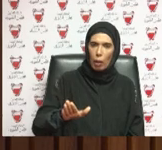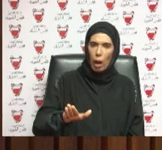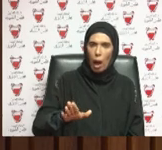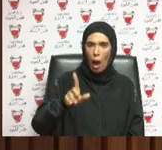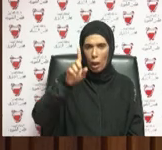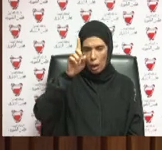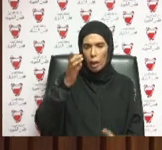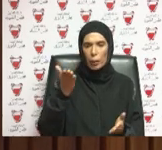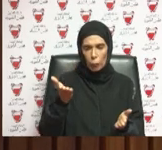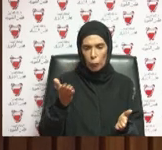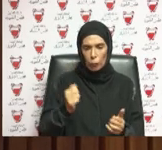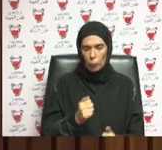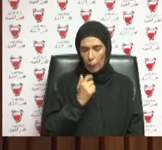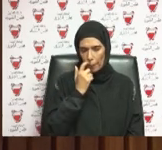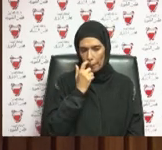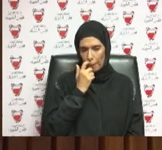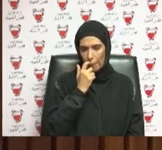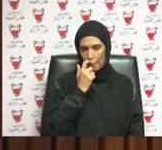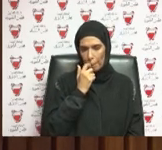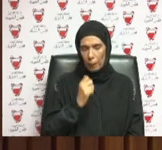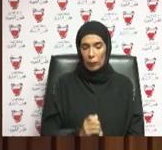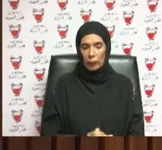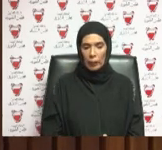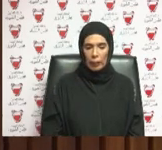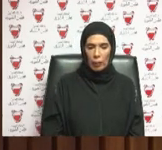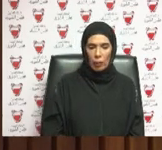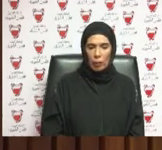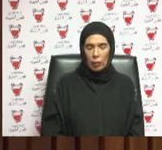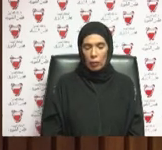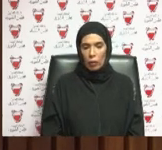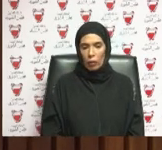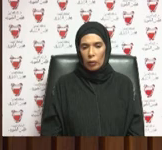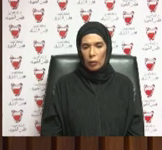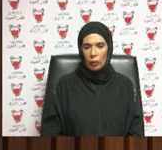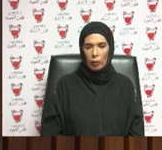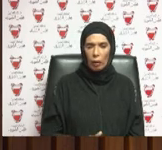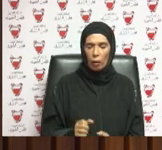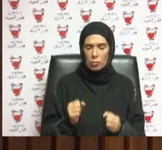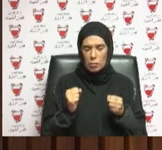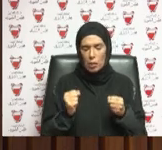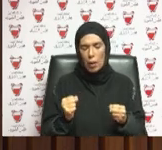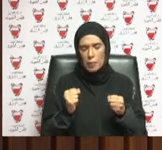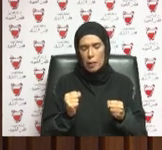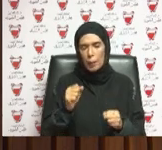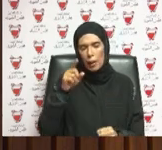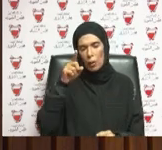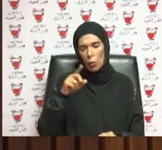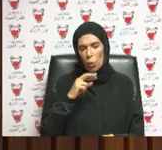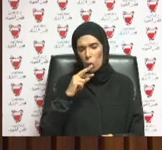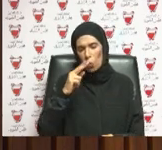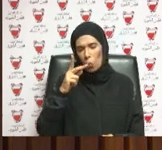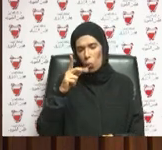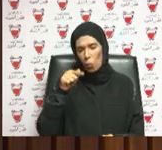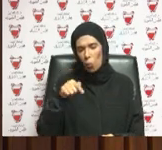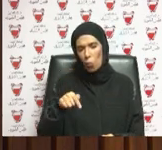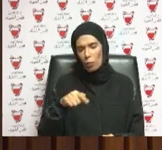ذو الجلال والإكرام. صدق الله العظيم. يعز علينا إرثاء سيدي صاحب السمو الملكي الأمير خليفة بن سلمان